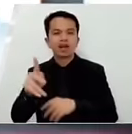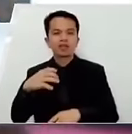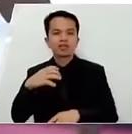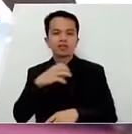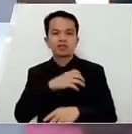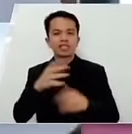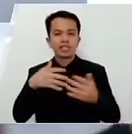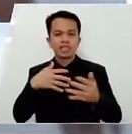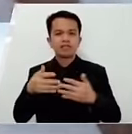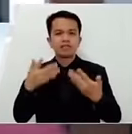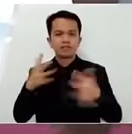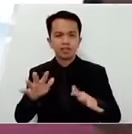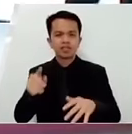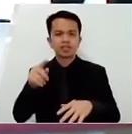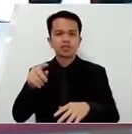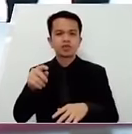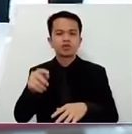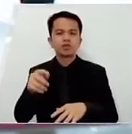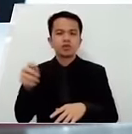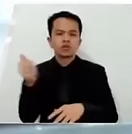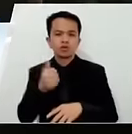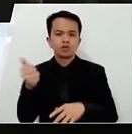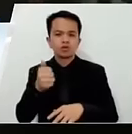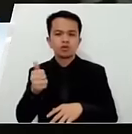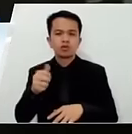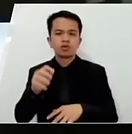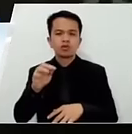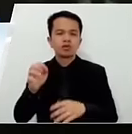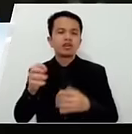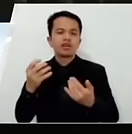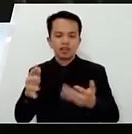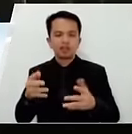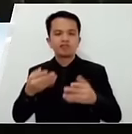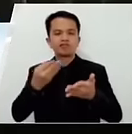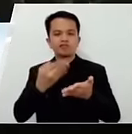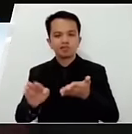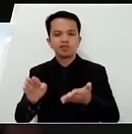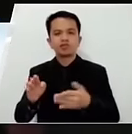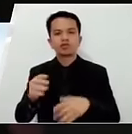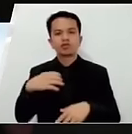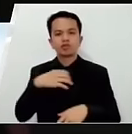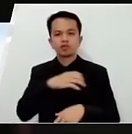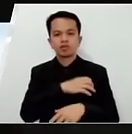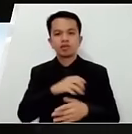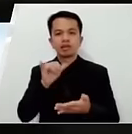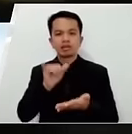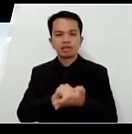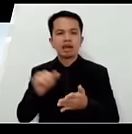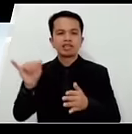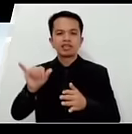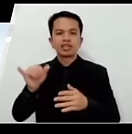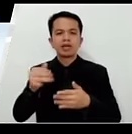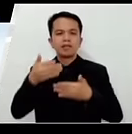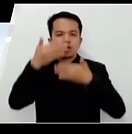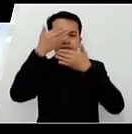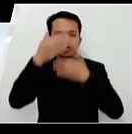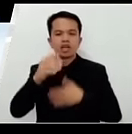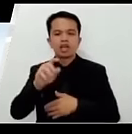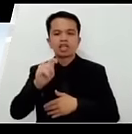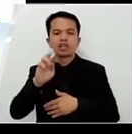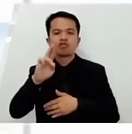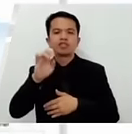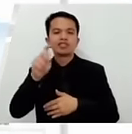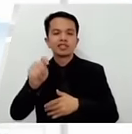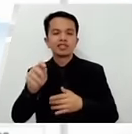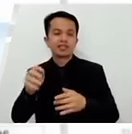clearance. Agosto, nang ma-expel siya sa kongreso. Idineklara rin siyang terorista ng Anti-Terrorism Council. Pebrero